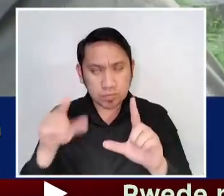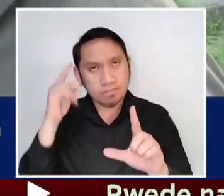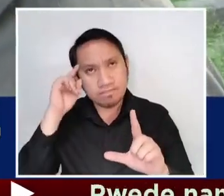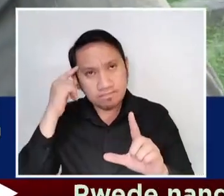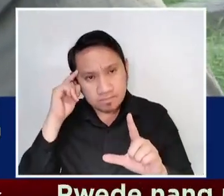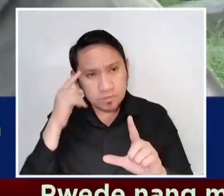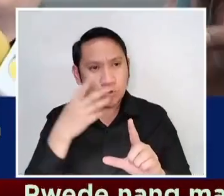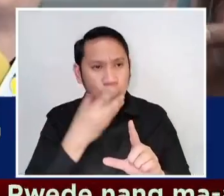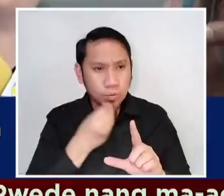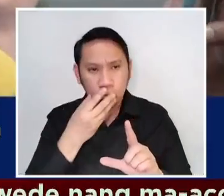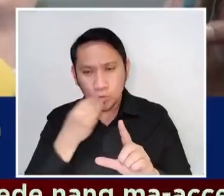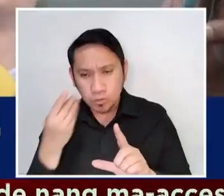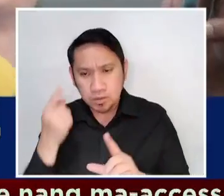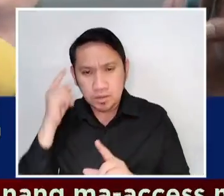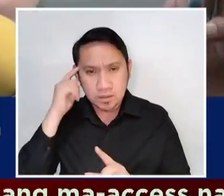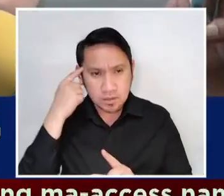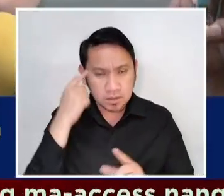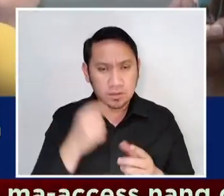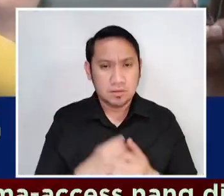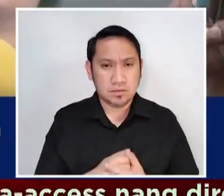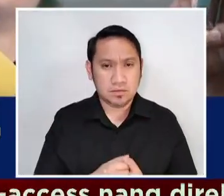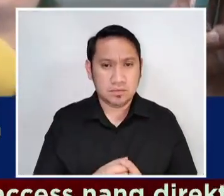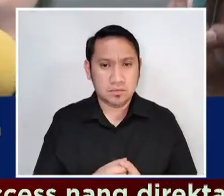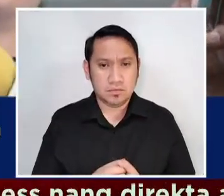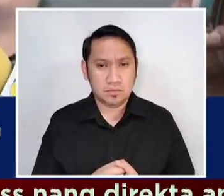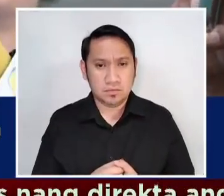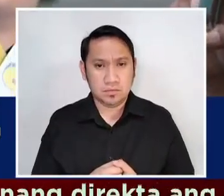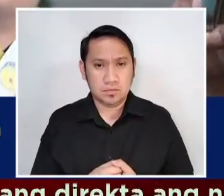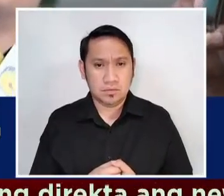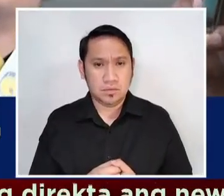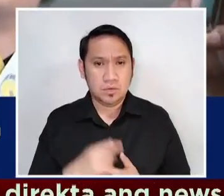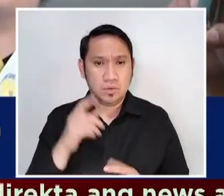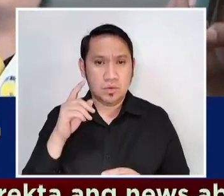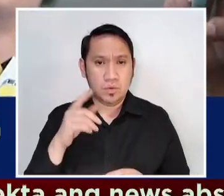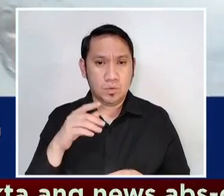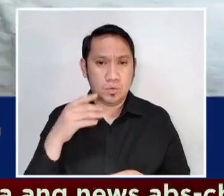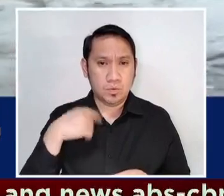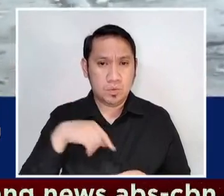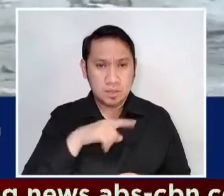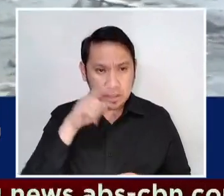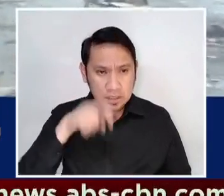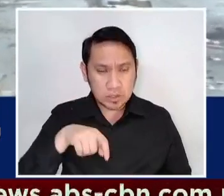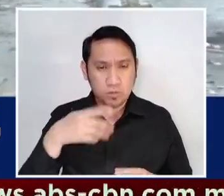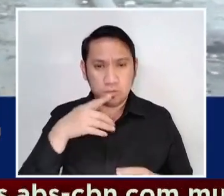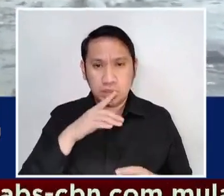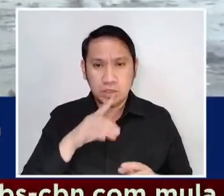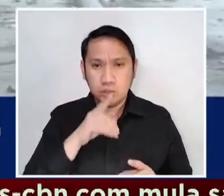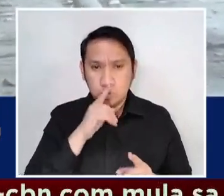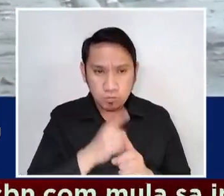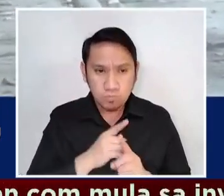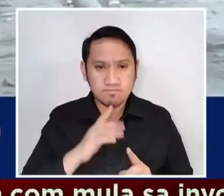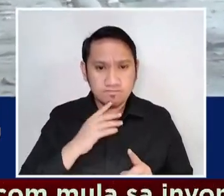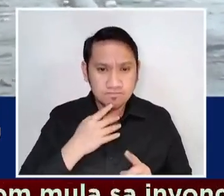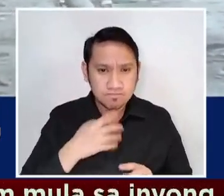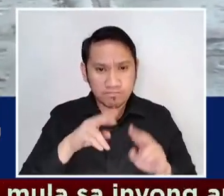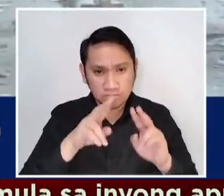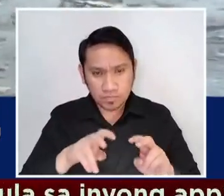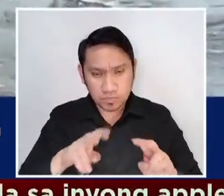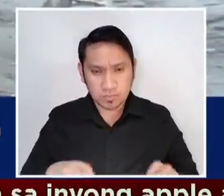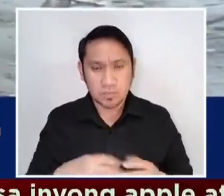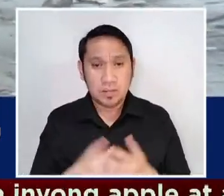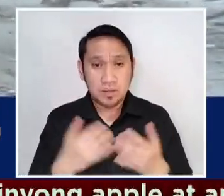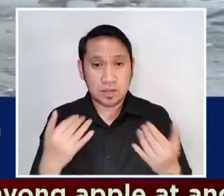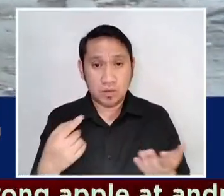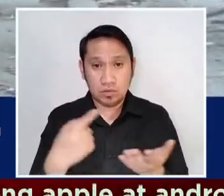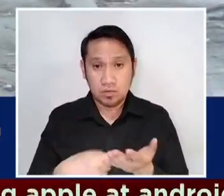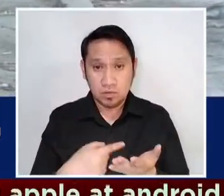are being considered. All angles are being considered. We have to be thorough with this. Sinubukang kuna ng pahayag ng